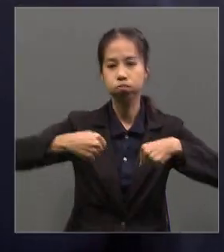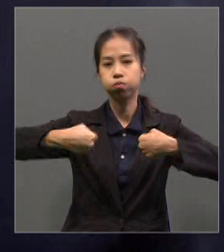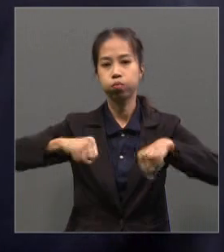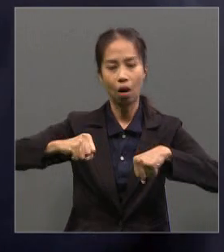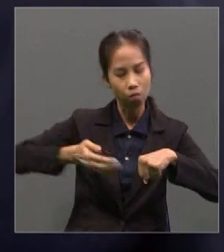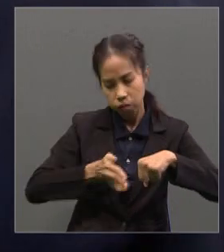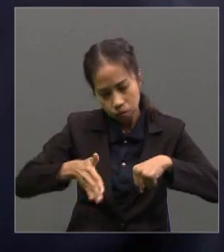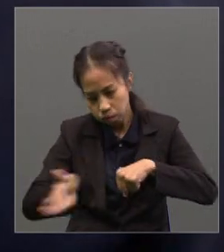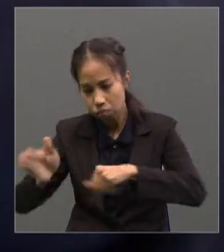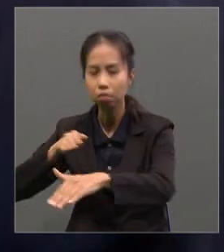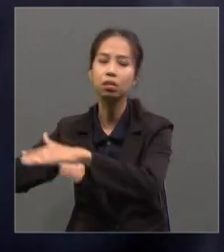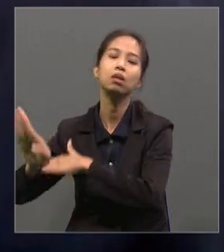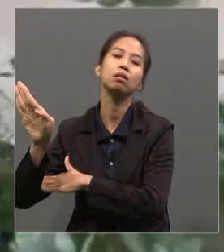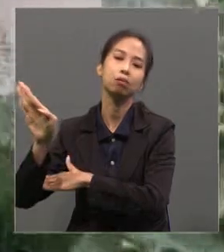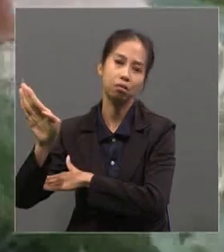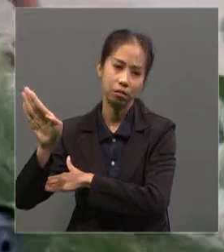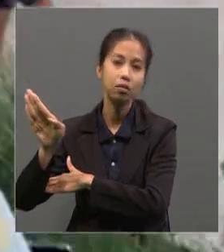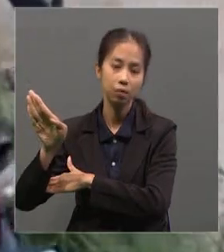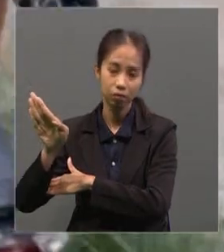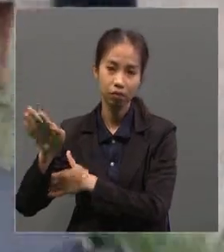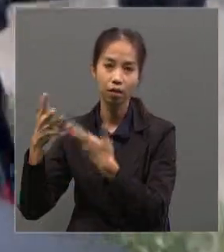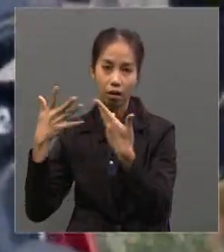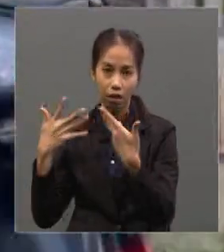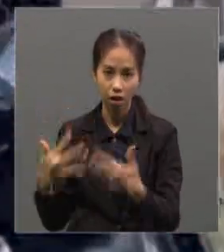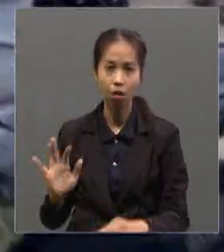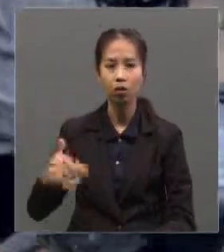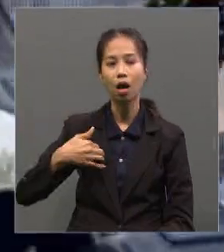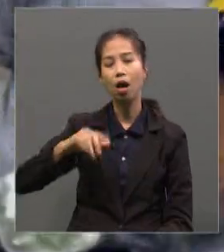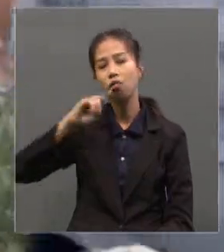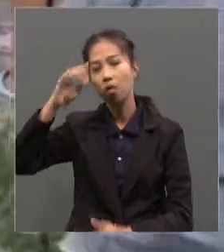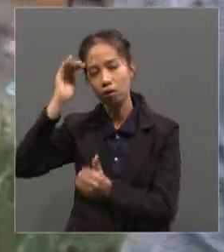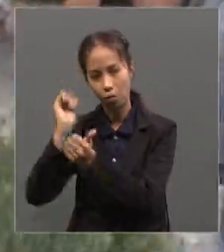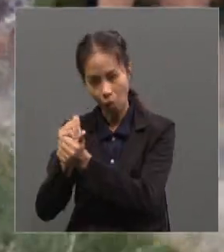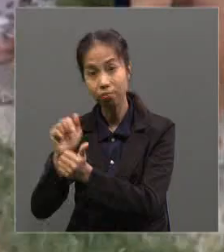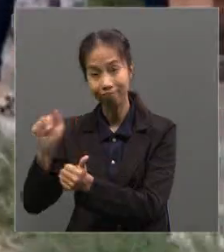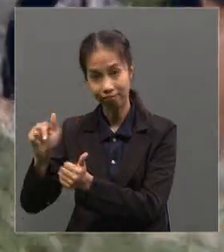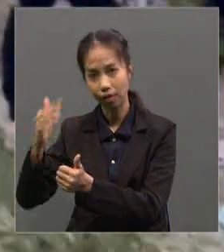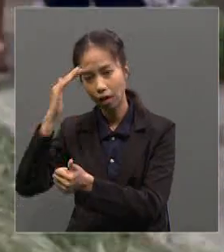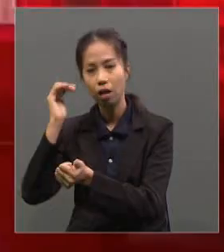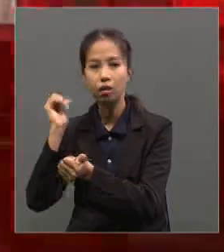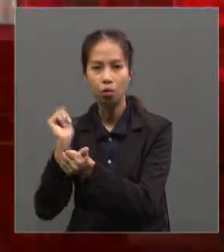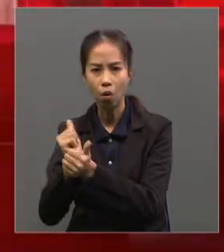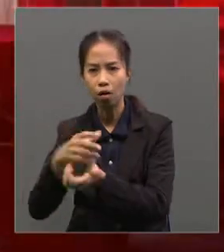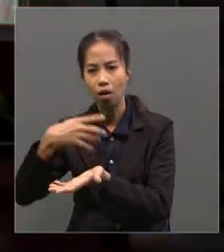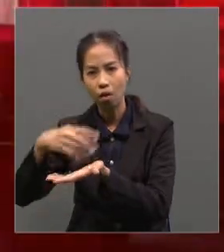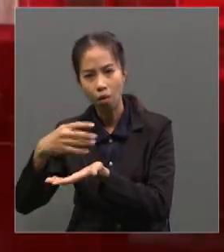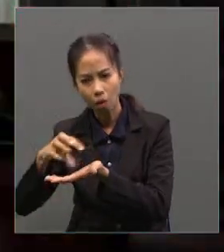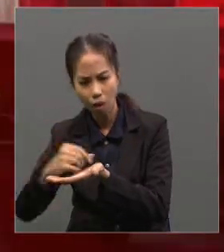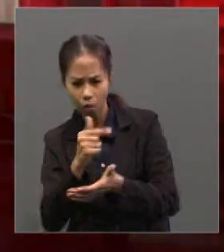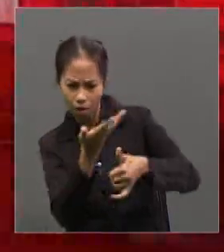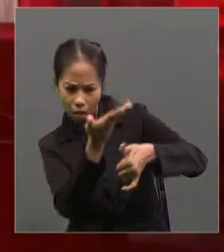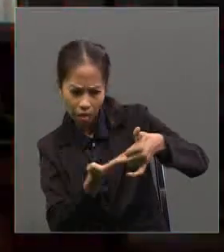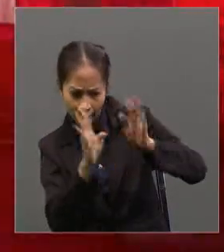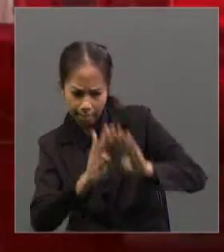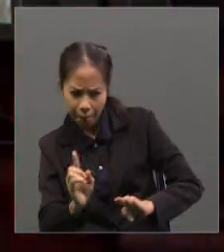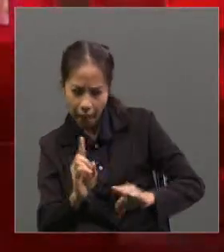แล้วก็หลบหนีหายไปนะคะหลังได้รับแจ้งเหตุเนี่ยเจ้าหน้าที่ก็มีการวิทยุสื่อสารบอกรูปพรรณสัณฐานคนก่อเหตุ